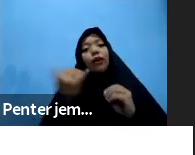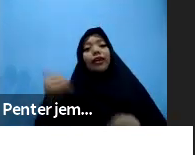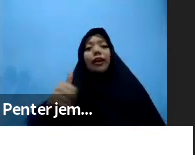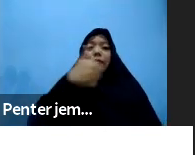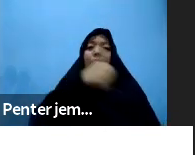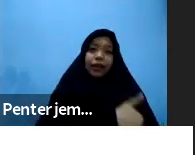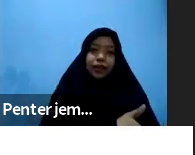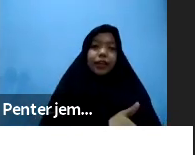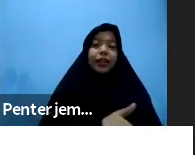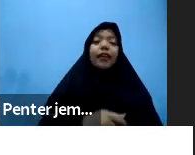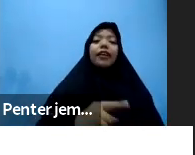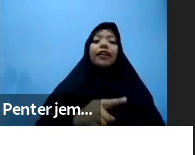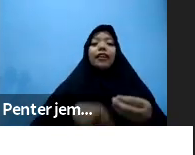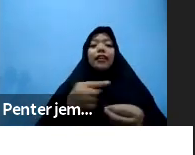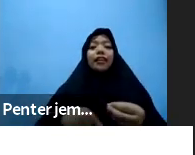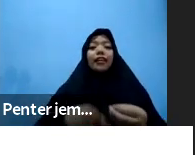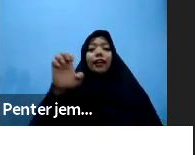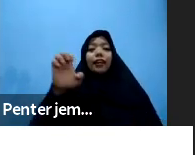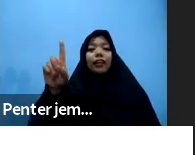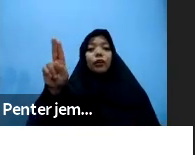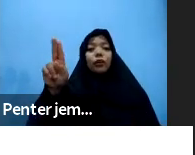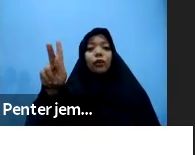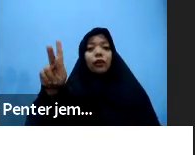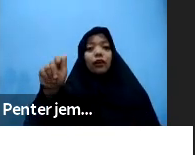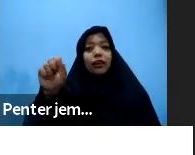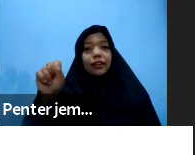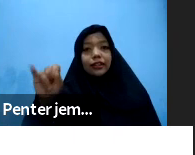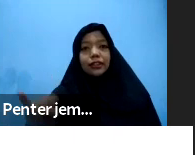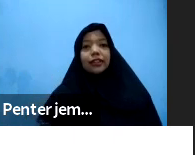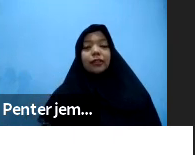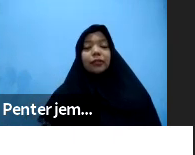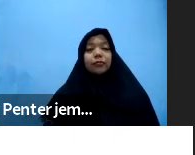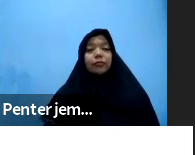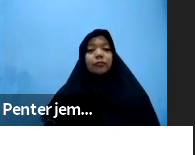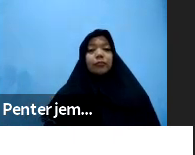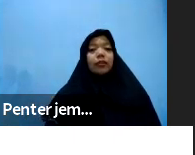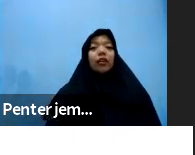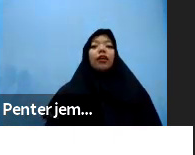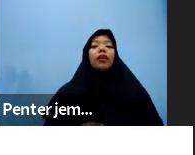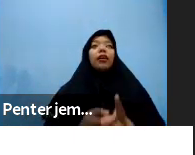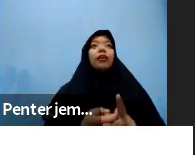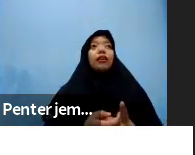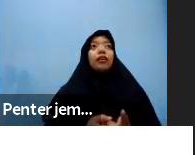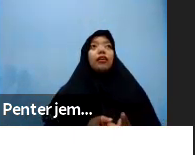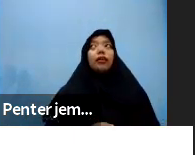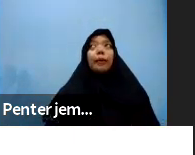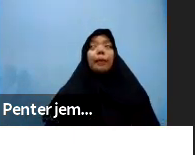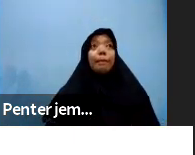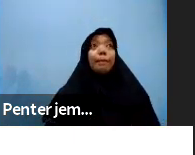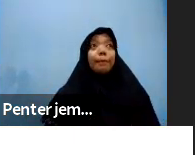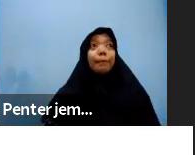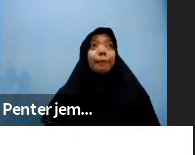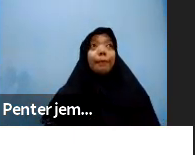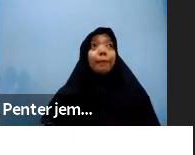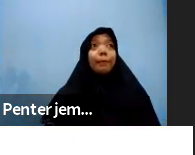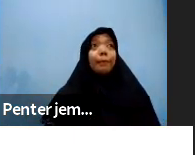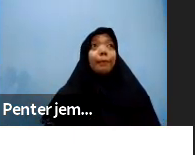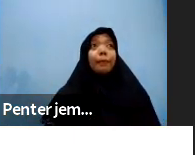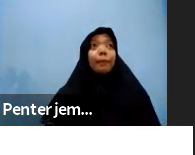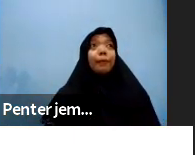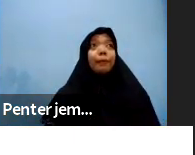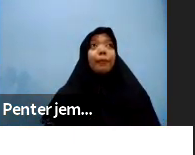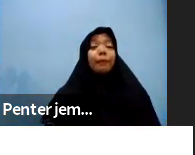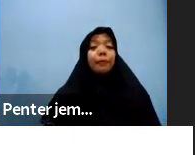edukasi hari ini selama setahun dari Januari sampai 1-30 tanggal satu ini hari Tentang apa